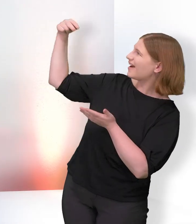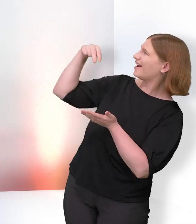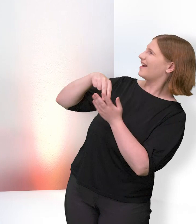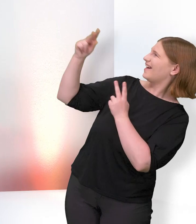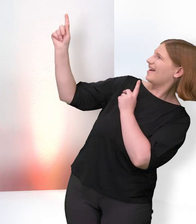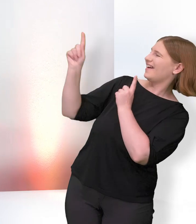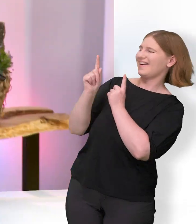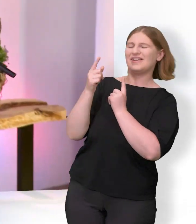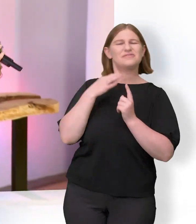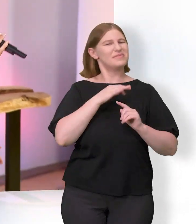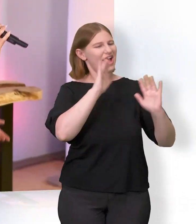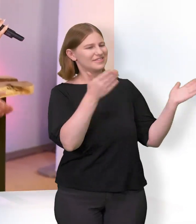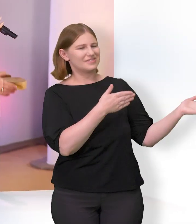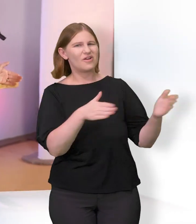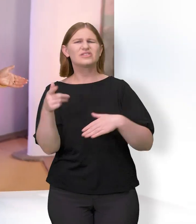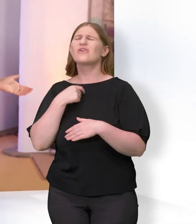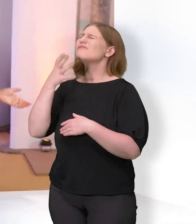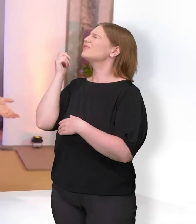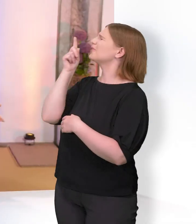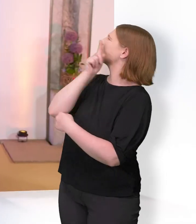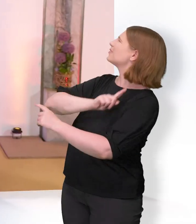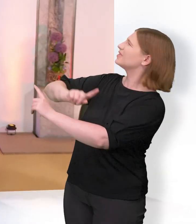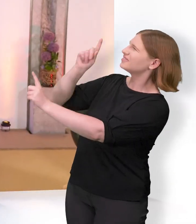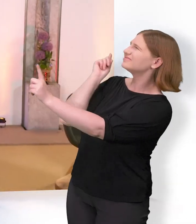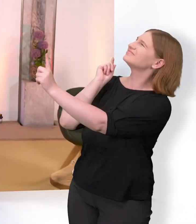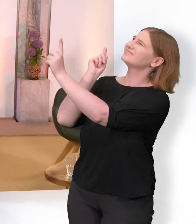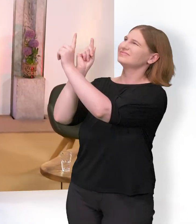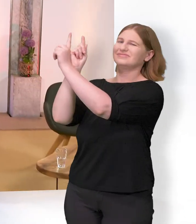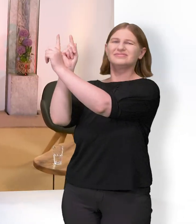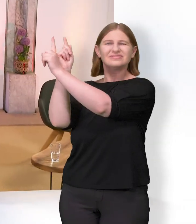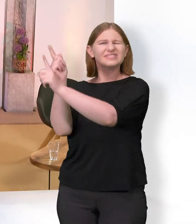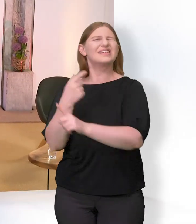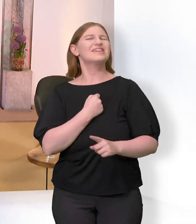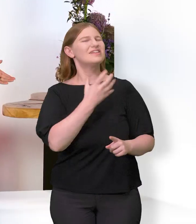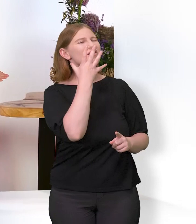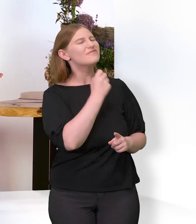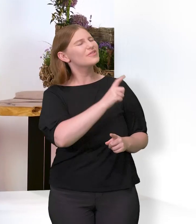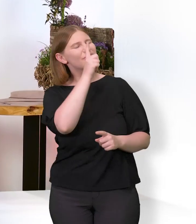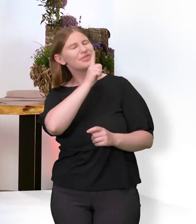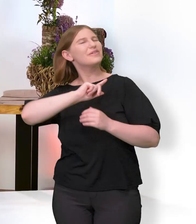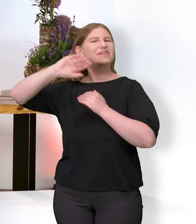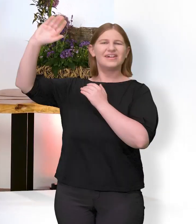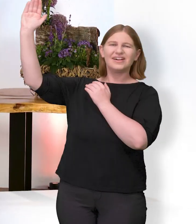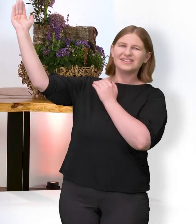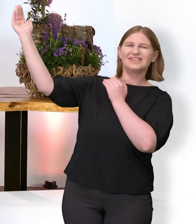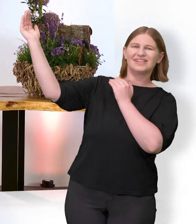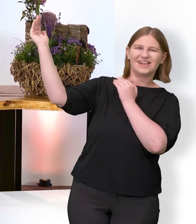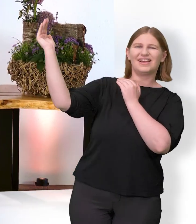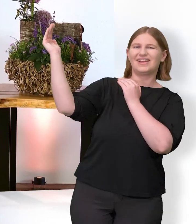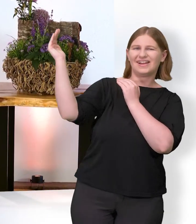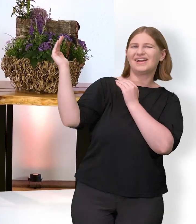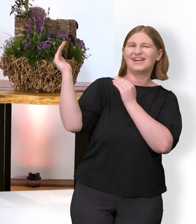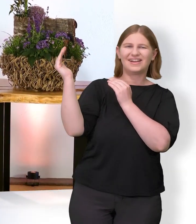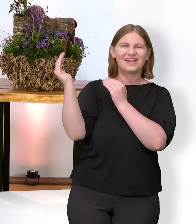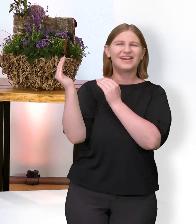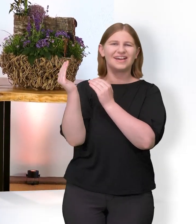mir stehst. Will doch nur zu dir, zu dir, zu dir. Will doch nur zu dir, zu